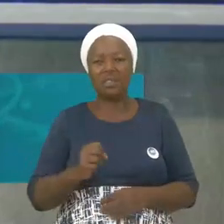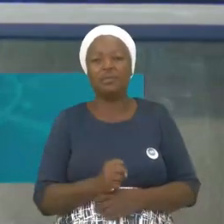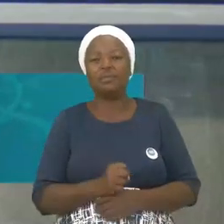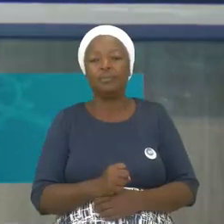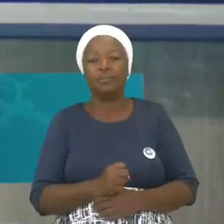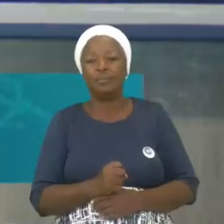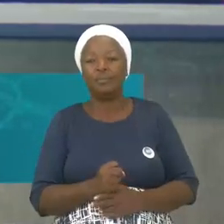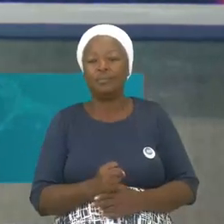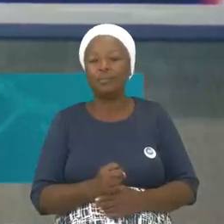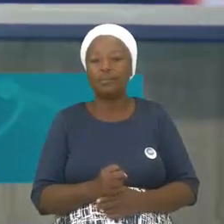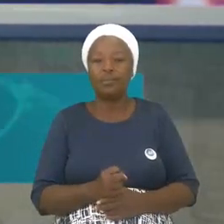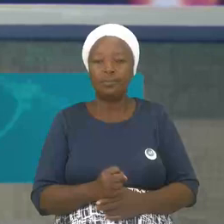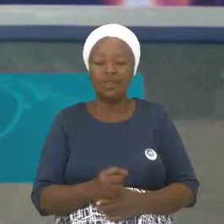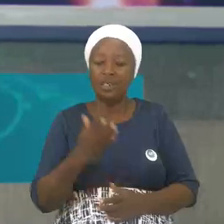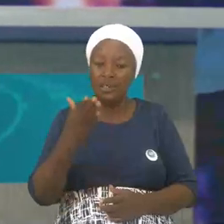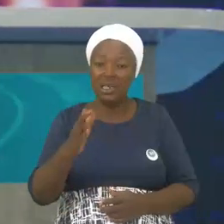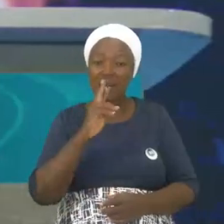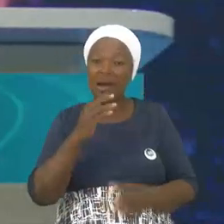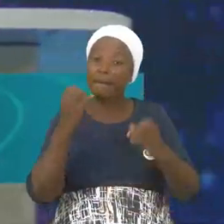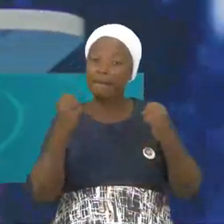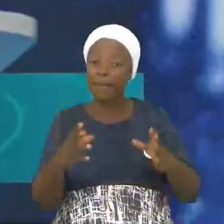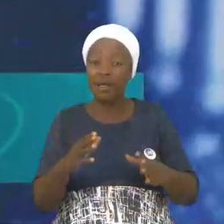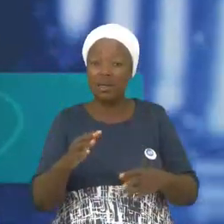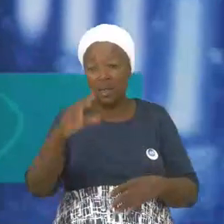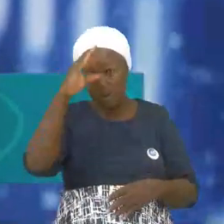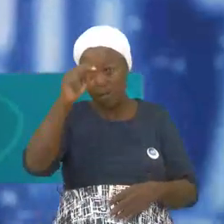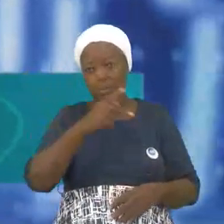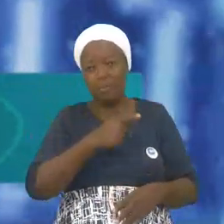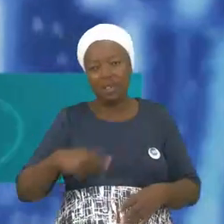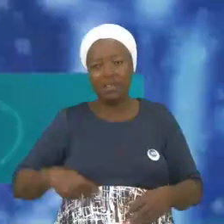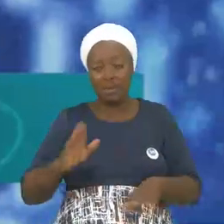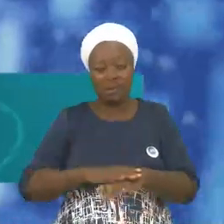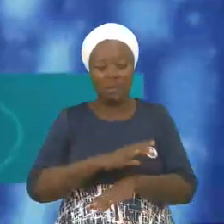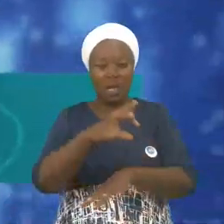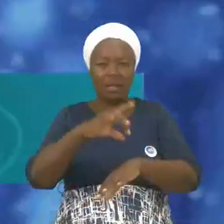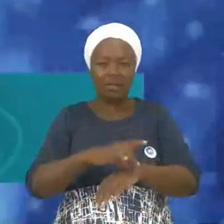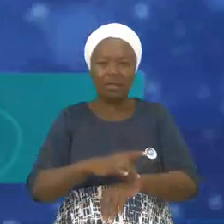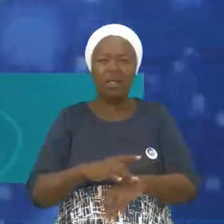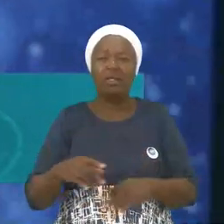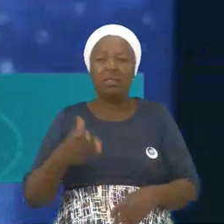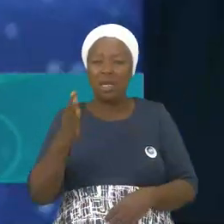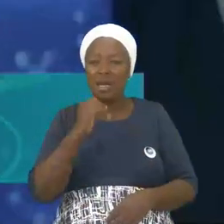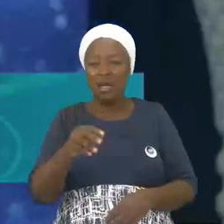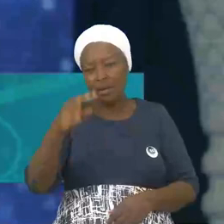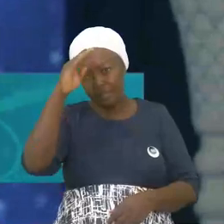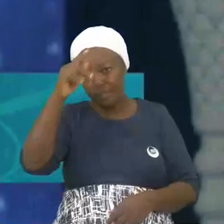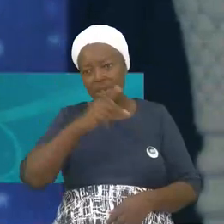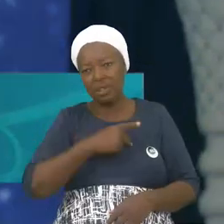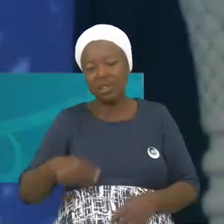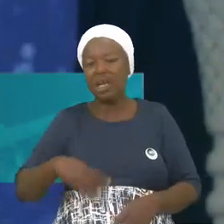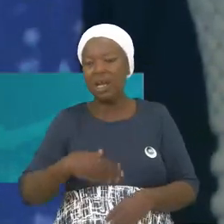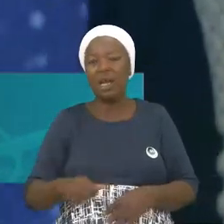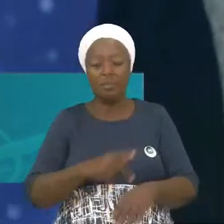Le triomphe final du prince des princes. Il y a plusieurs princes sur